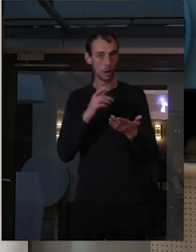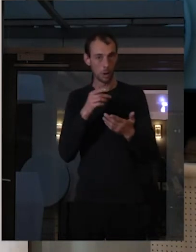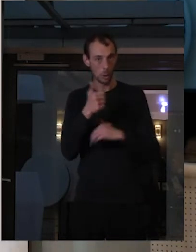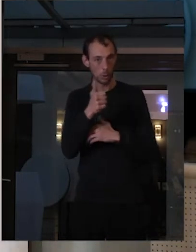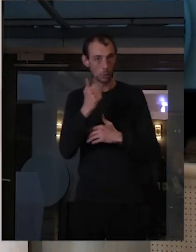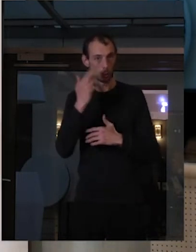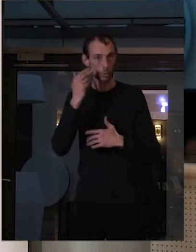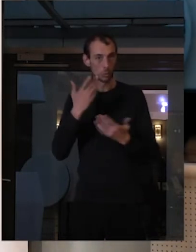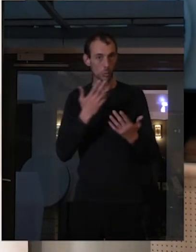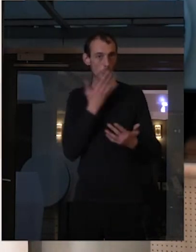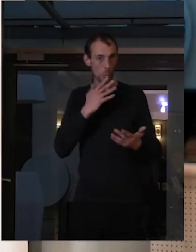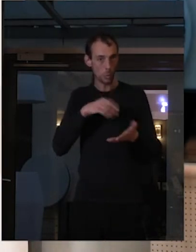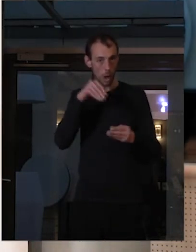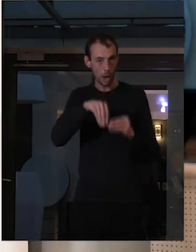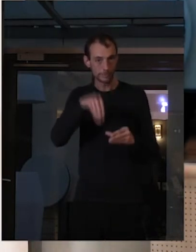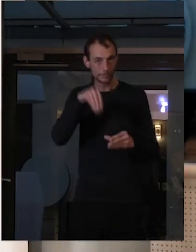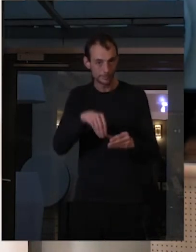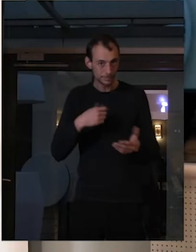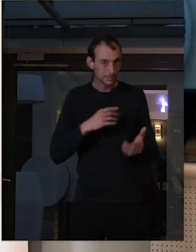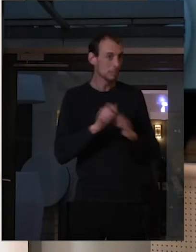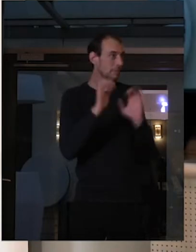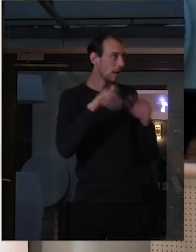te laissera du coup expliquer cette partie-là.